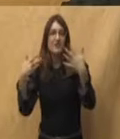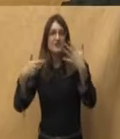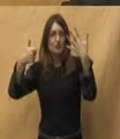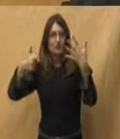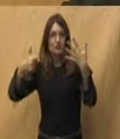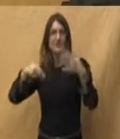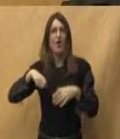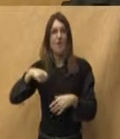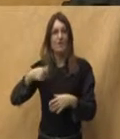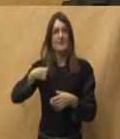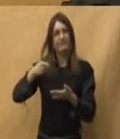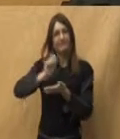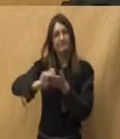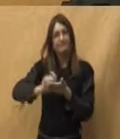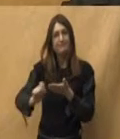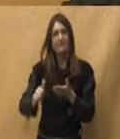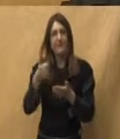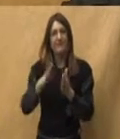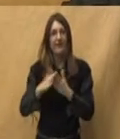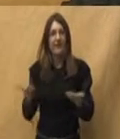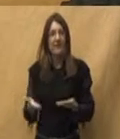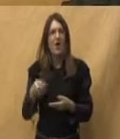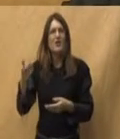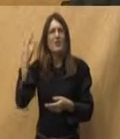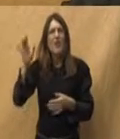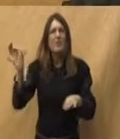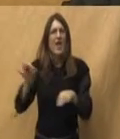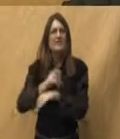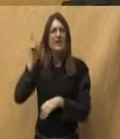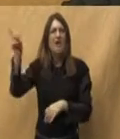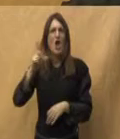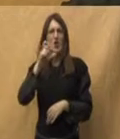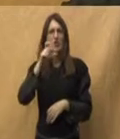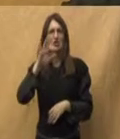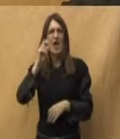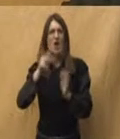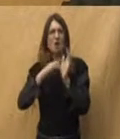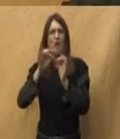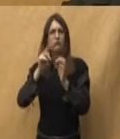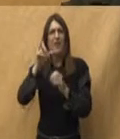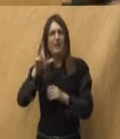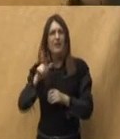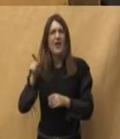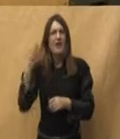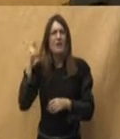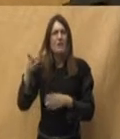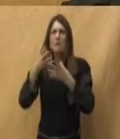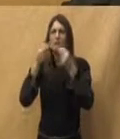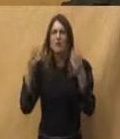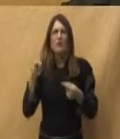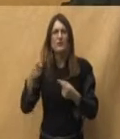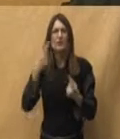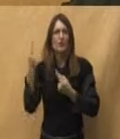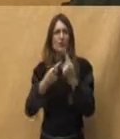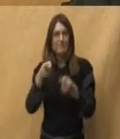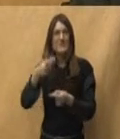86. godine. Nakon černobilske nesreće, odnosno nakon mog povratka sa specijalizacije, kad je bilo puno aktualnih